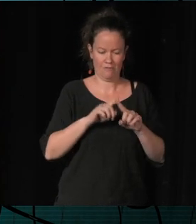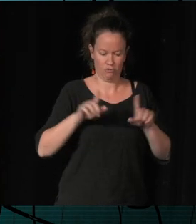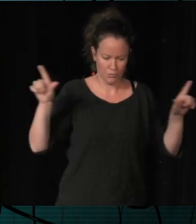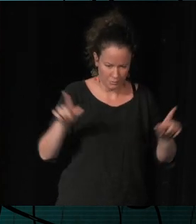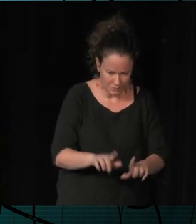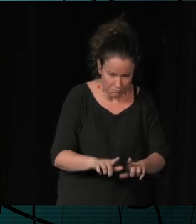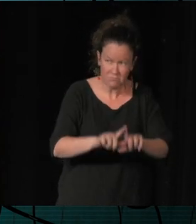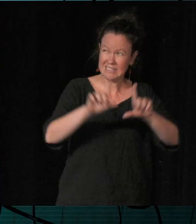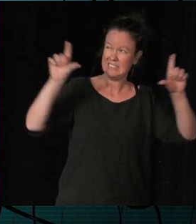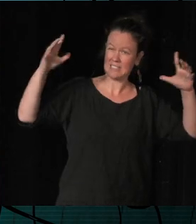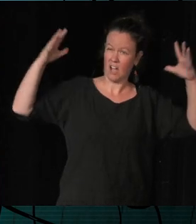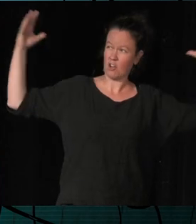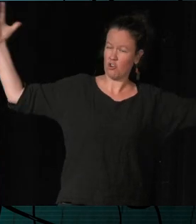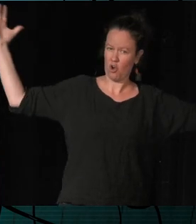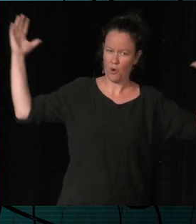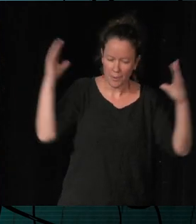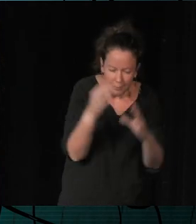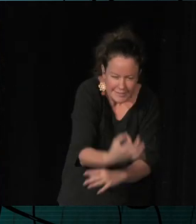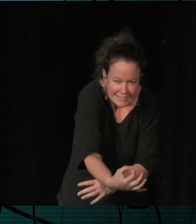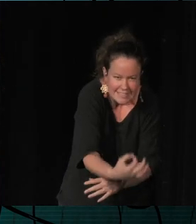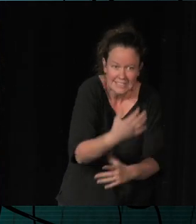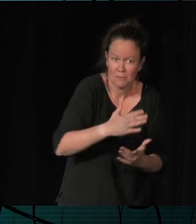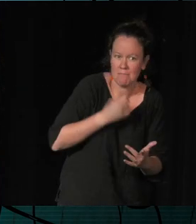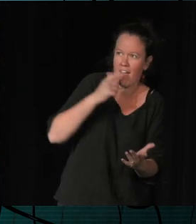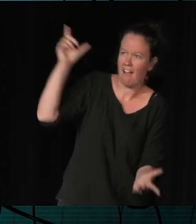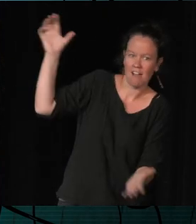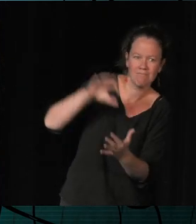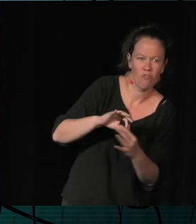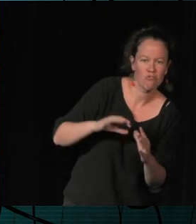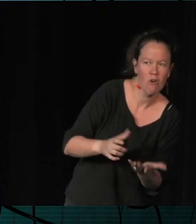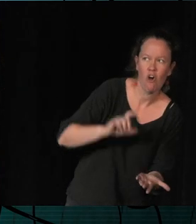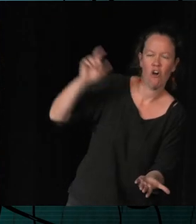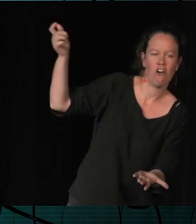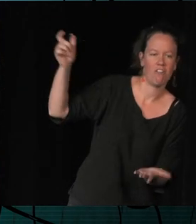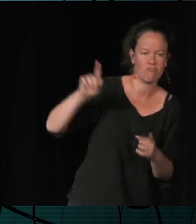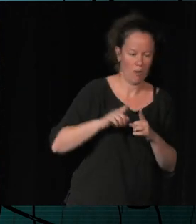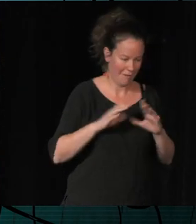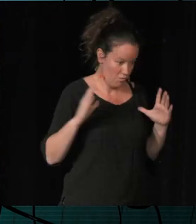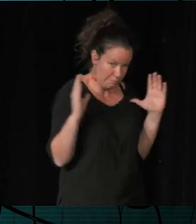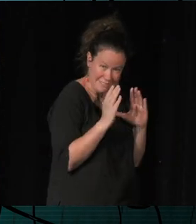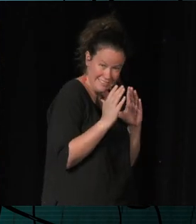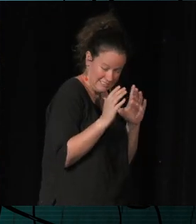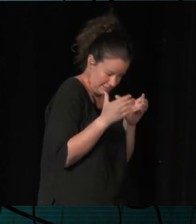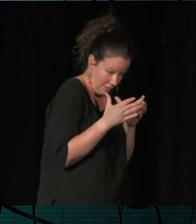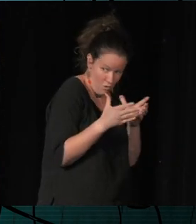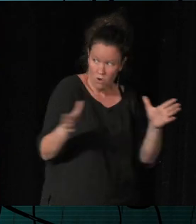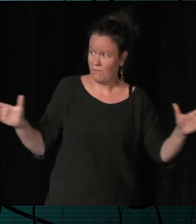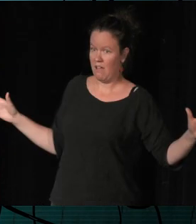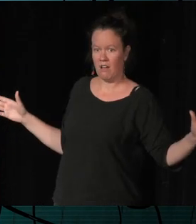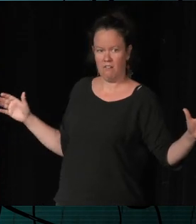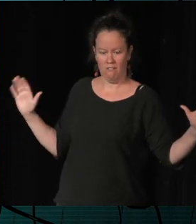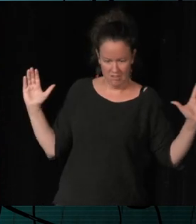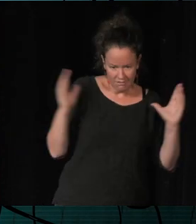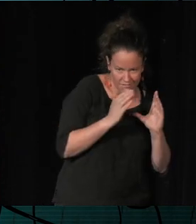tu perçois ces décors de jeu narratif, justement, sur les va-et-vient entre le côté exigu en apparence, mais progressivement